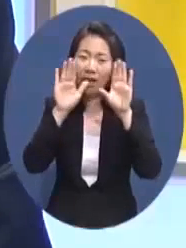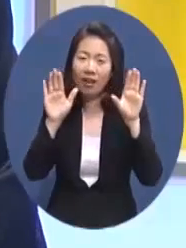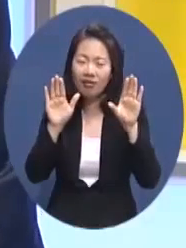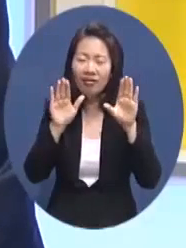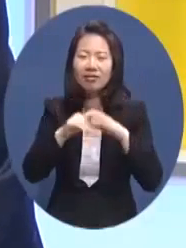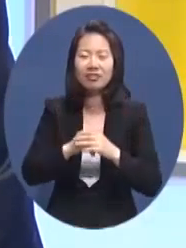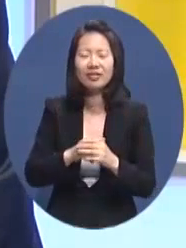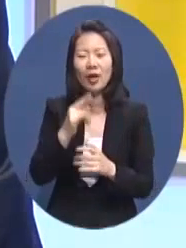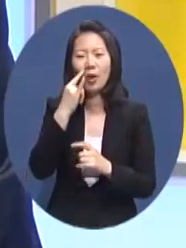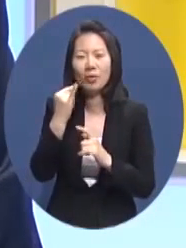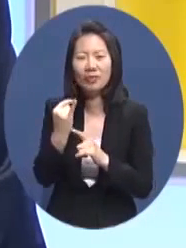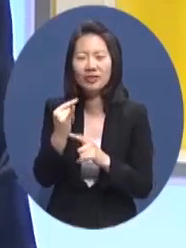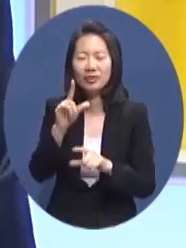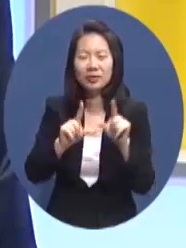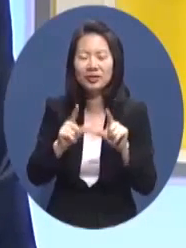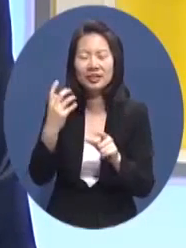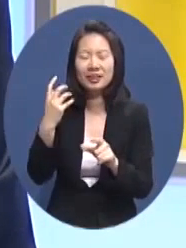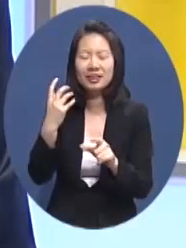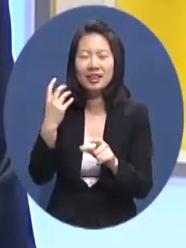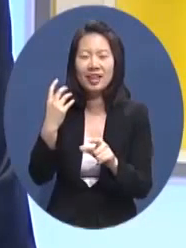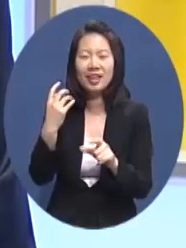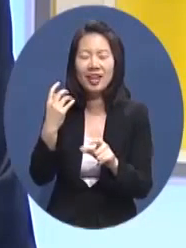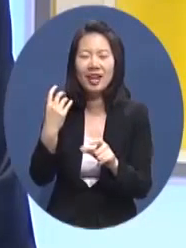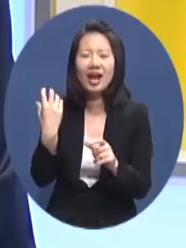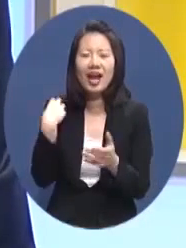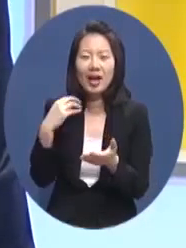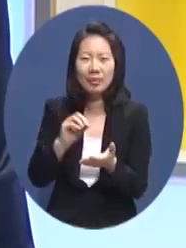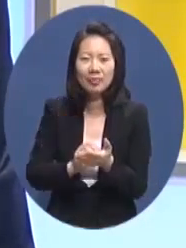어머님으로서의 그런 모습을 찾아가실 수 있을 거라고 생각을 합니다. 네.